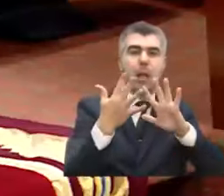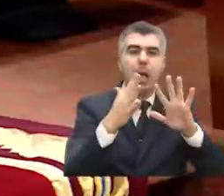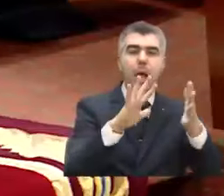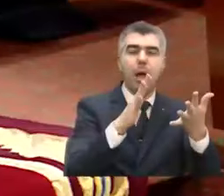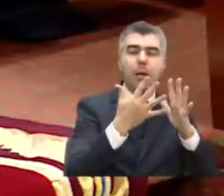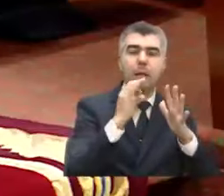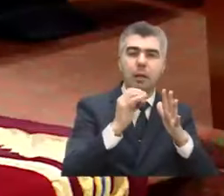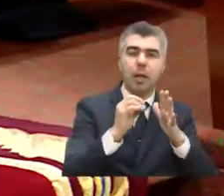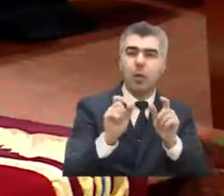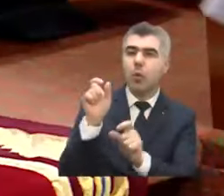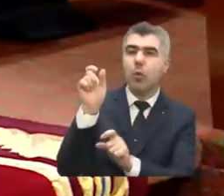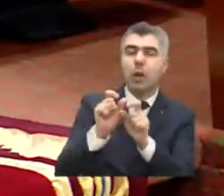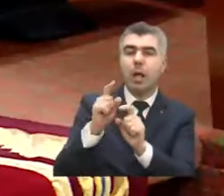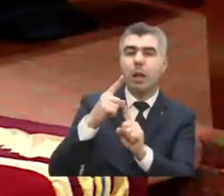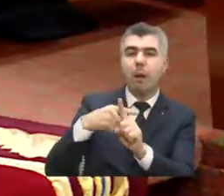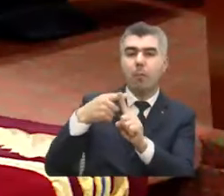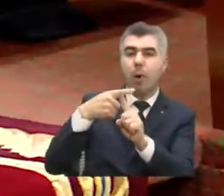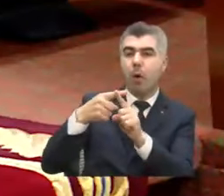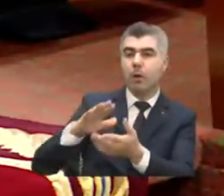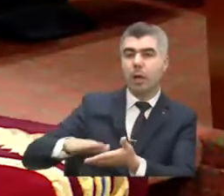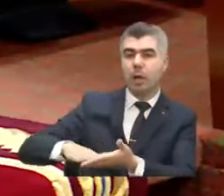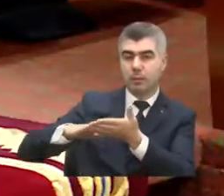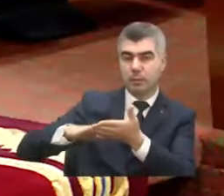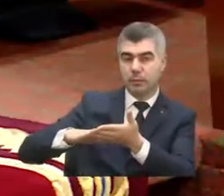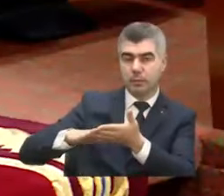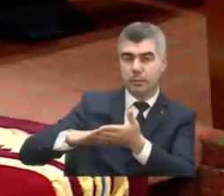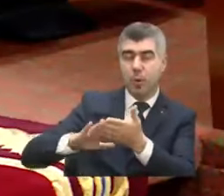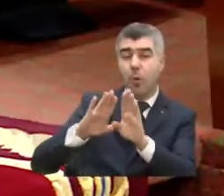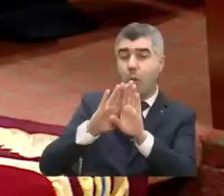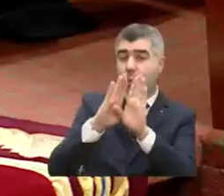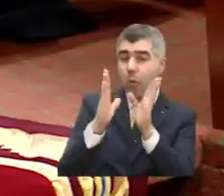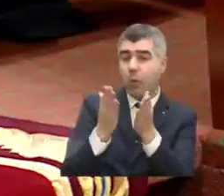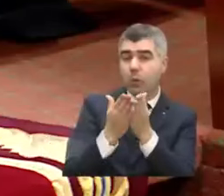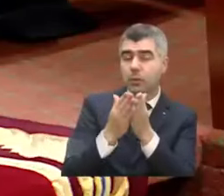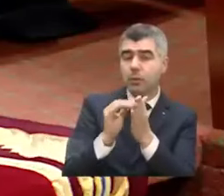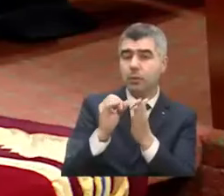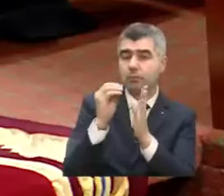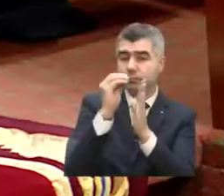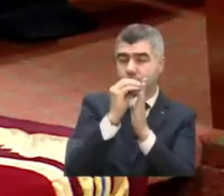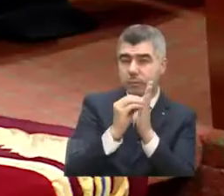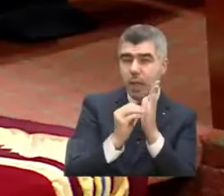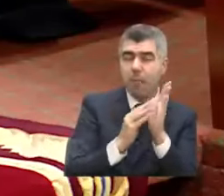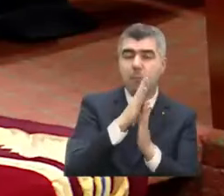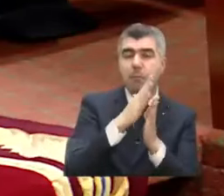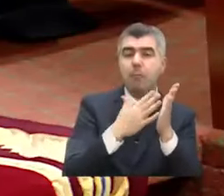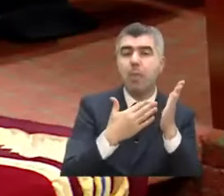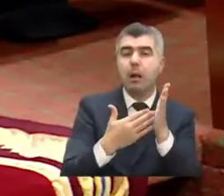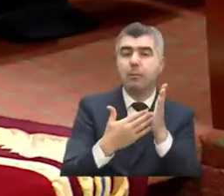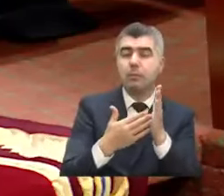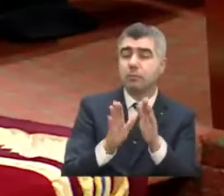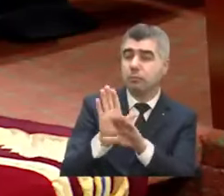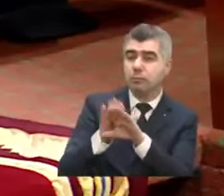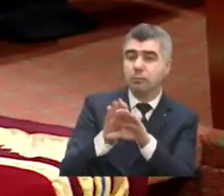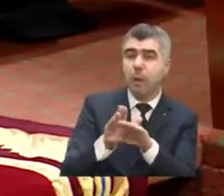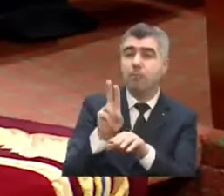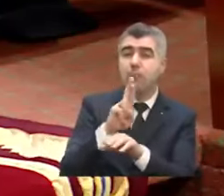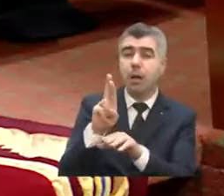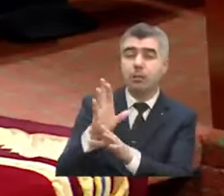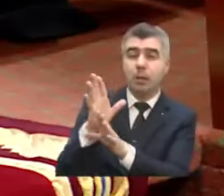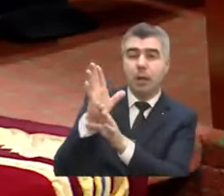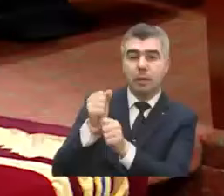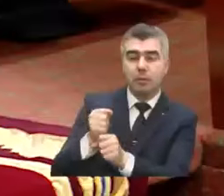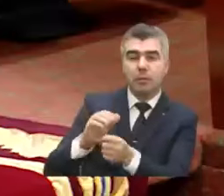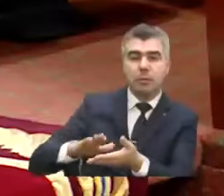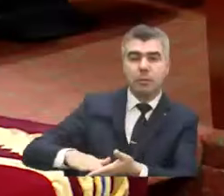المال البشري. وهذا الشيء كل شيء كيتماشى في إطار البرنامج والتوجيهات الملكية والورش الكبير الذي